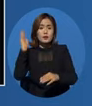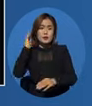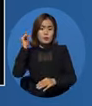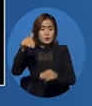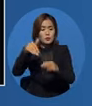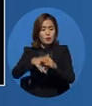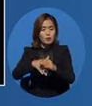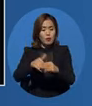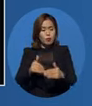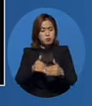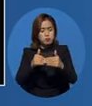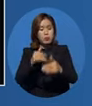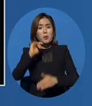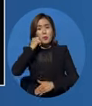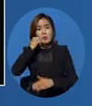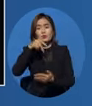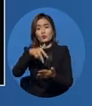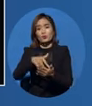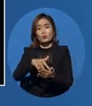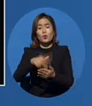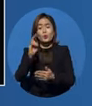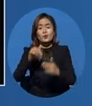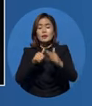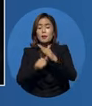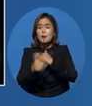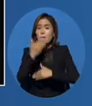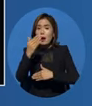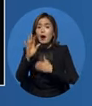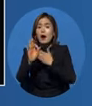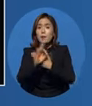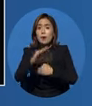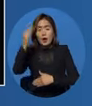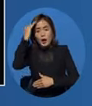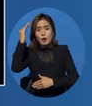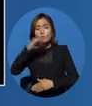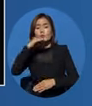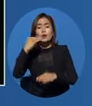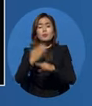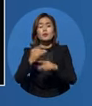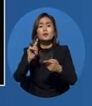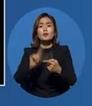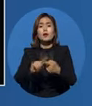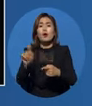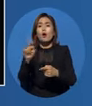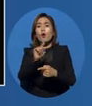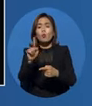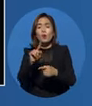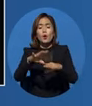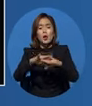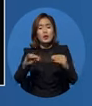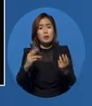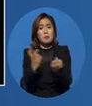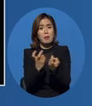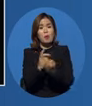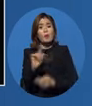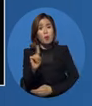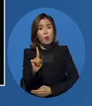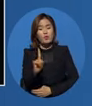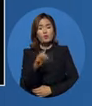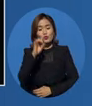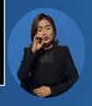참 어려운 북면 인데 대표가 되신다면 이 남북관계에 대한 어떤 볼 파 의 방안이 계신지 한번